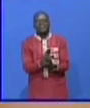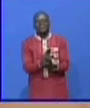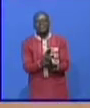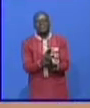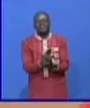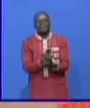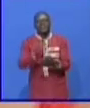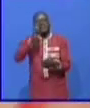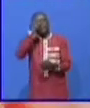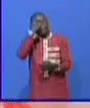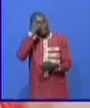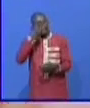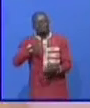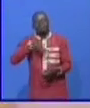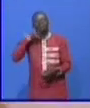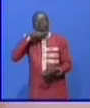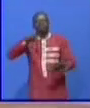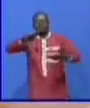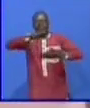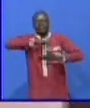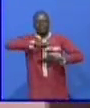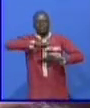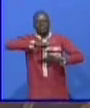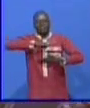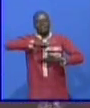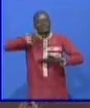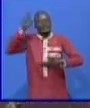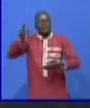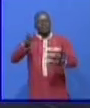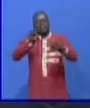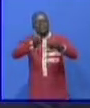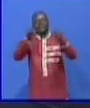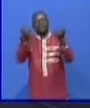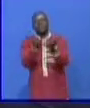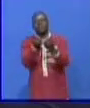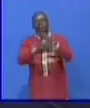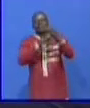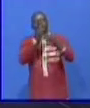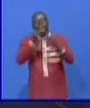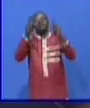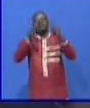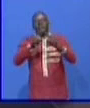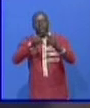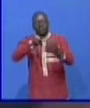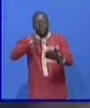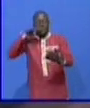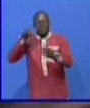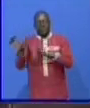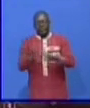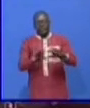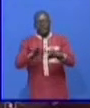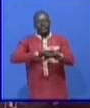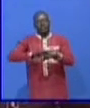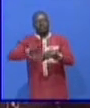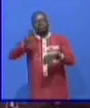Une gouvernance assez satisfaisante, c'est l'appréciation que porte l'association Monde Rural sur cette étude réalisée sur la gouvernance